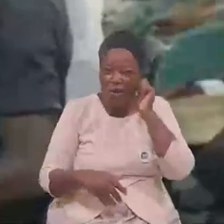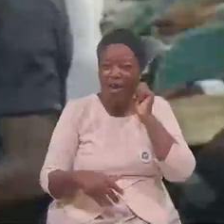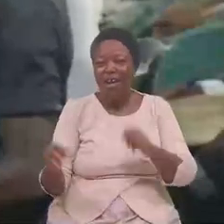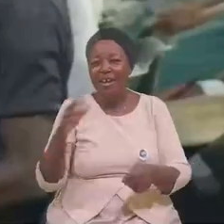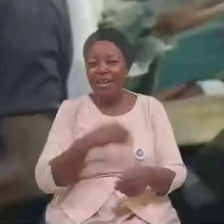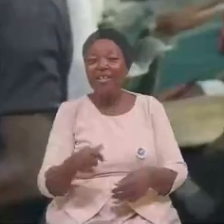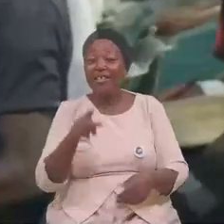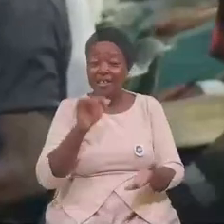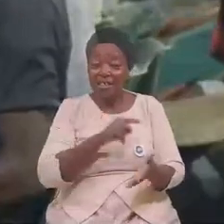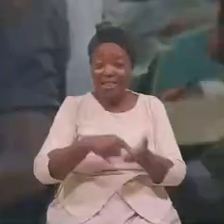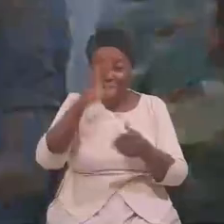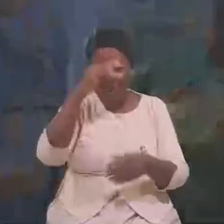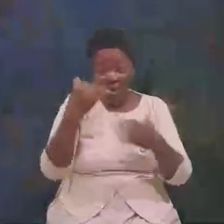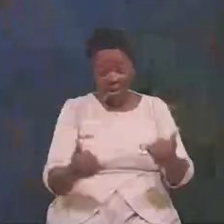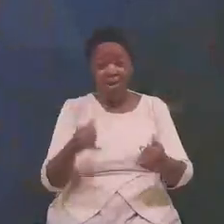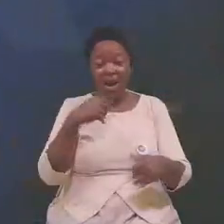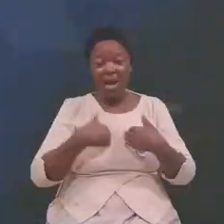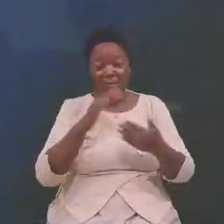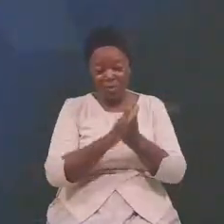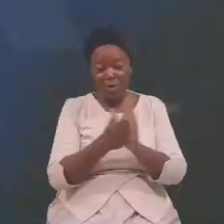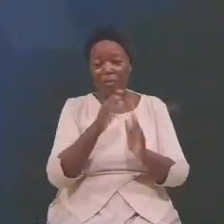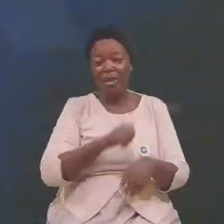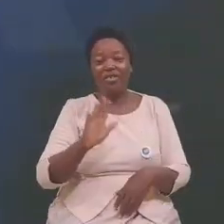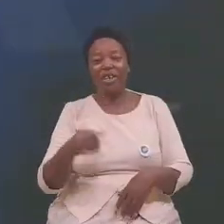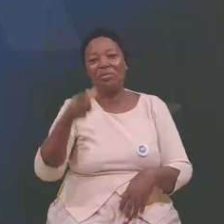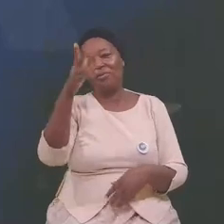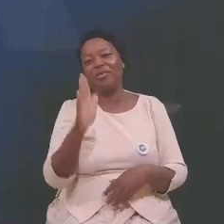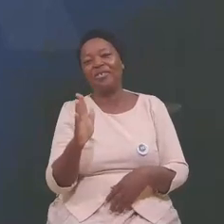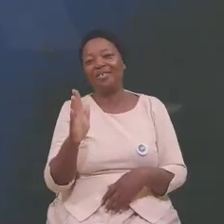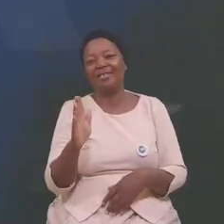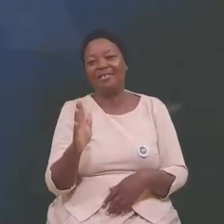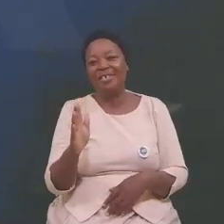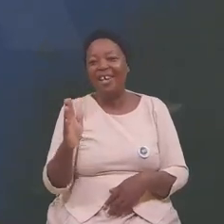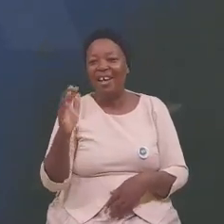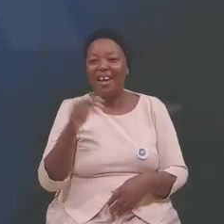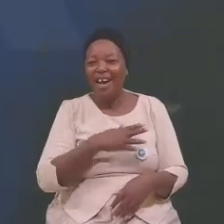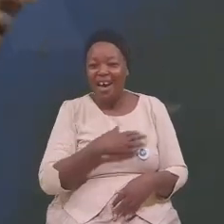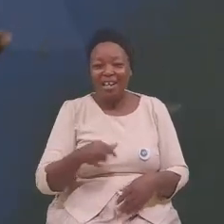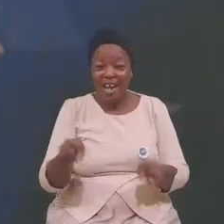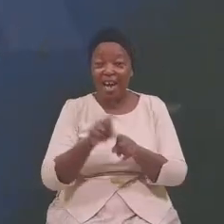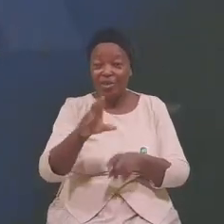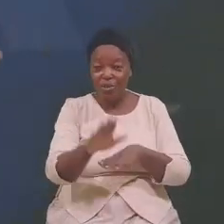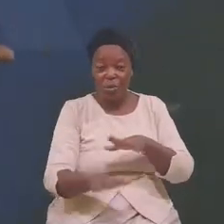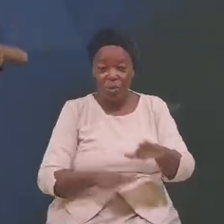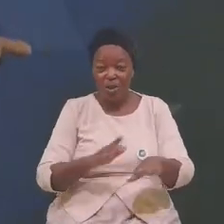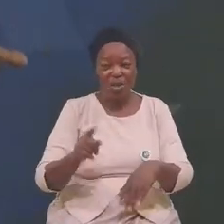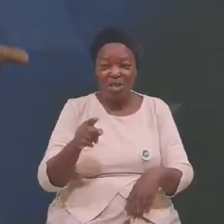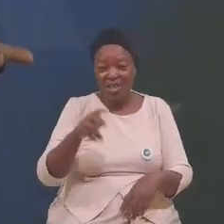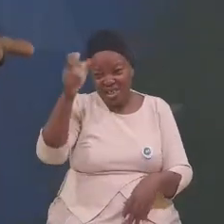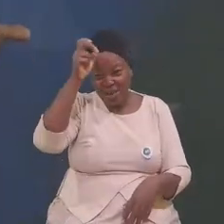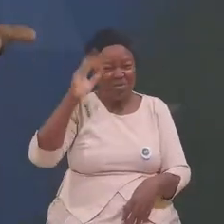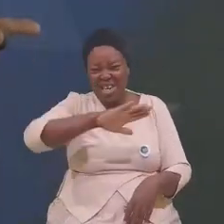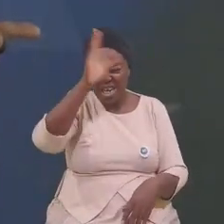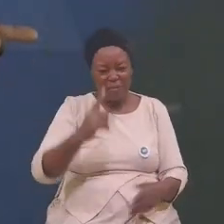Il est maintenant, elle est maintenant devenue un enfant de Dieu. Et comme tu marches, il ne va plus te